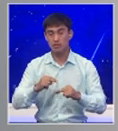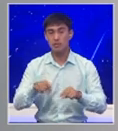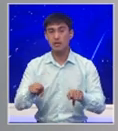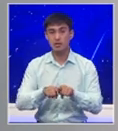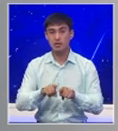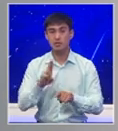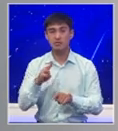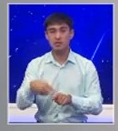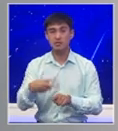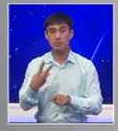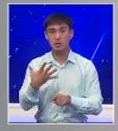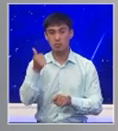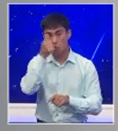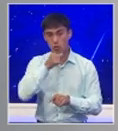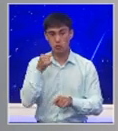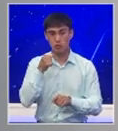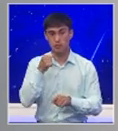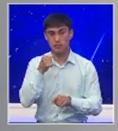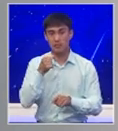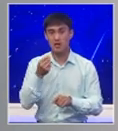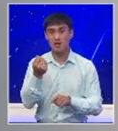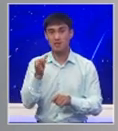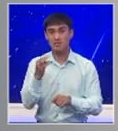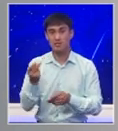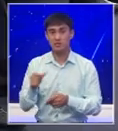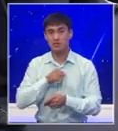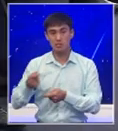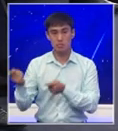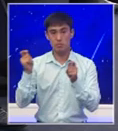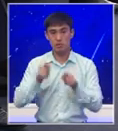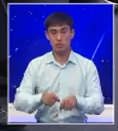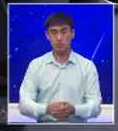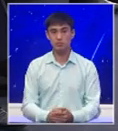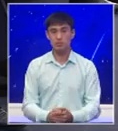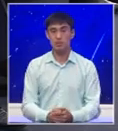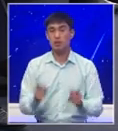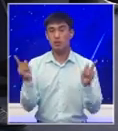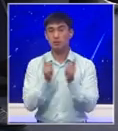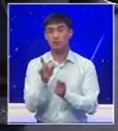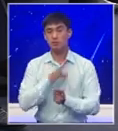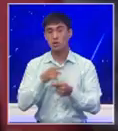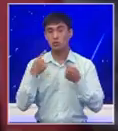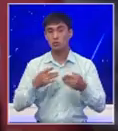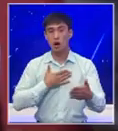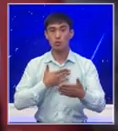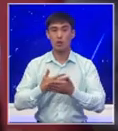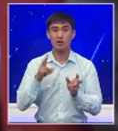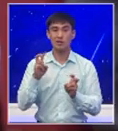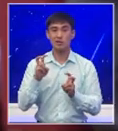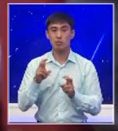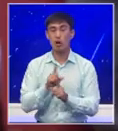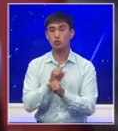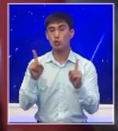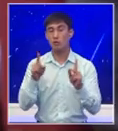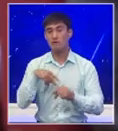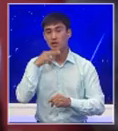к 2025 году, инвесторы сами придут. На встрече были подняты и другие актуальные темы. Особое